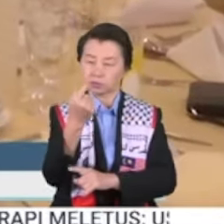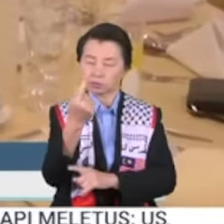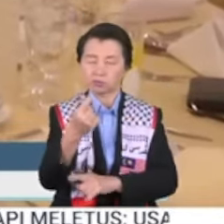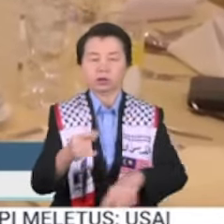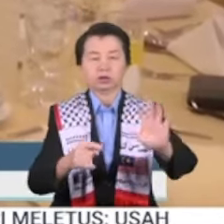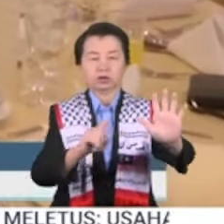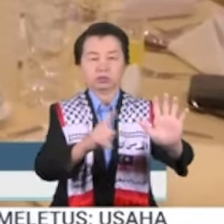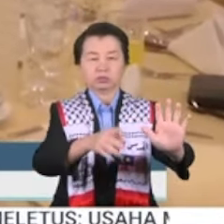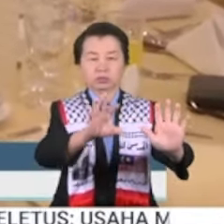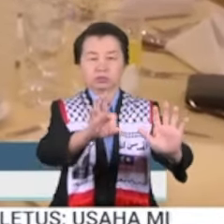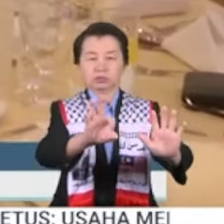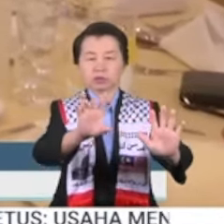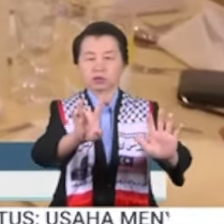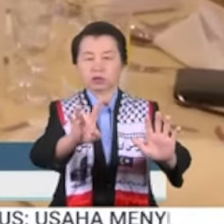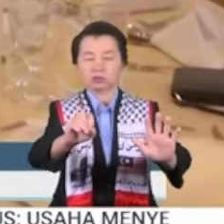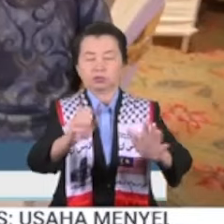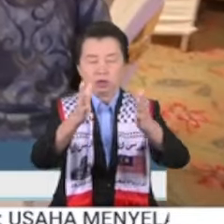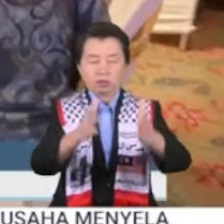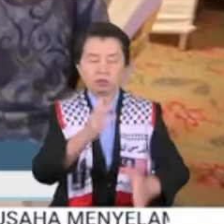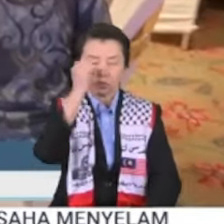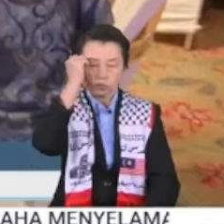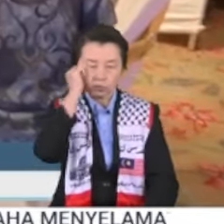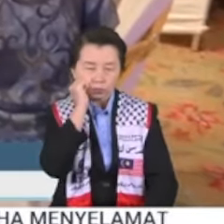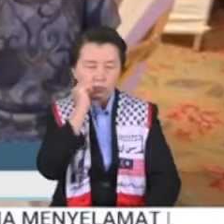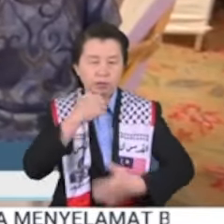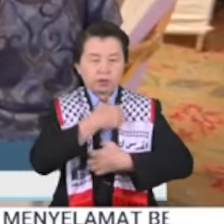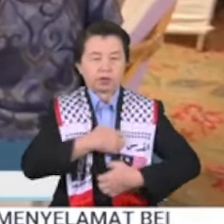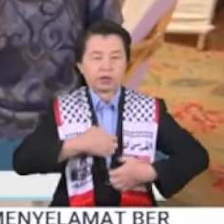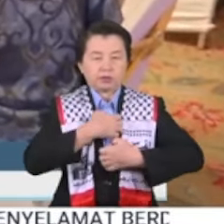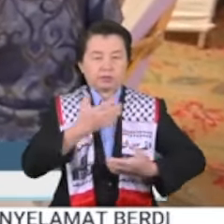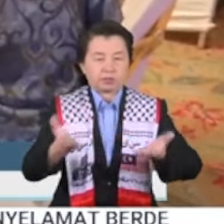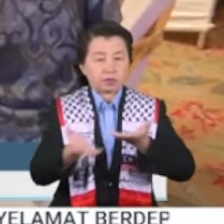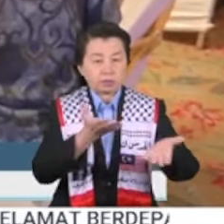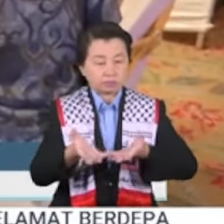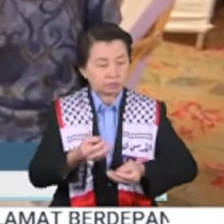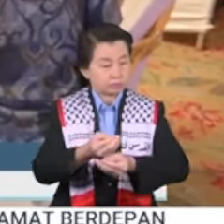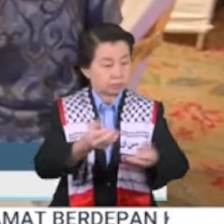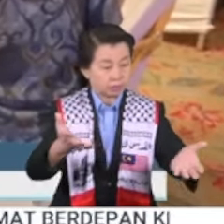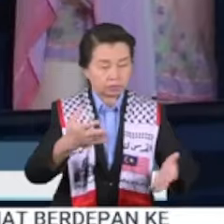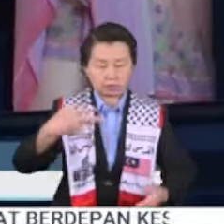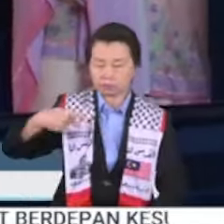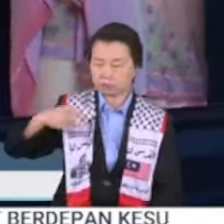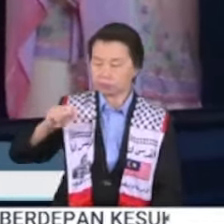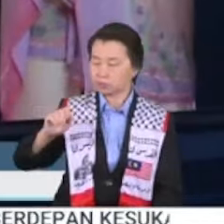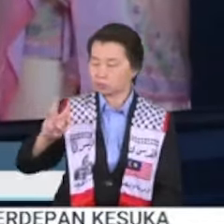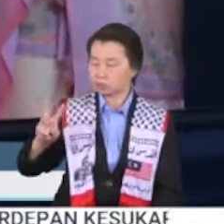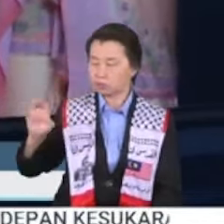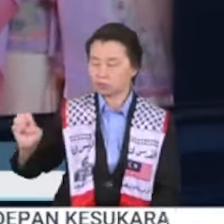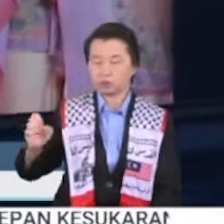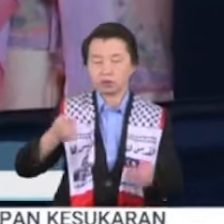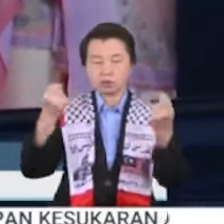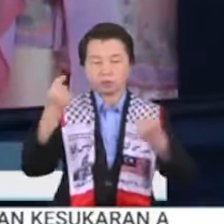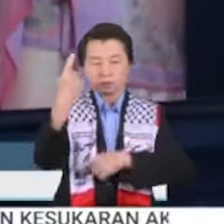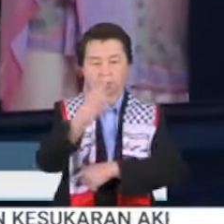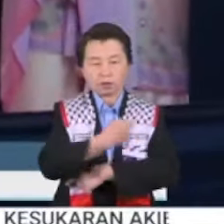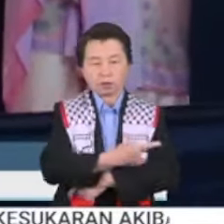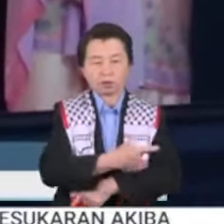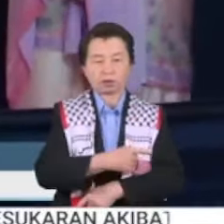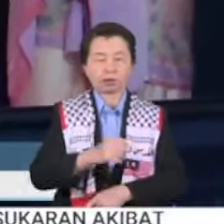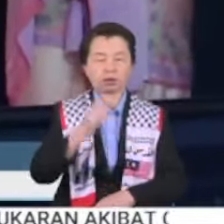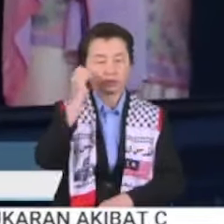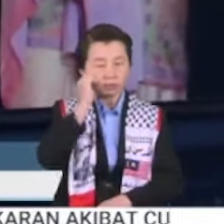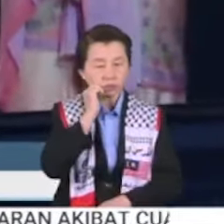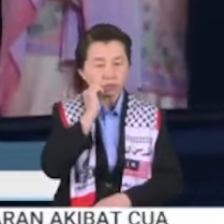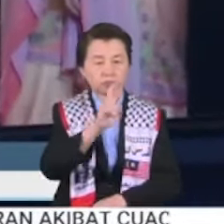seramai 5,980 warga emas menikmati perkhidmatan yang ditawarkan pawai. Sambutan Hari Warga Emas Peringkat Negeri